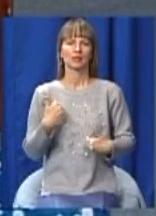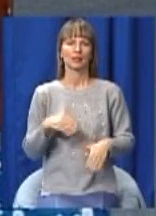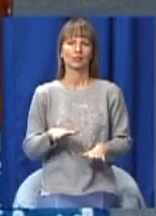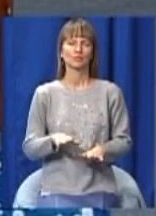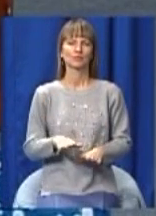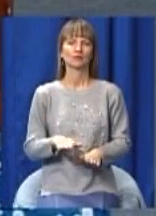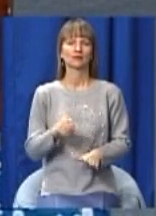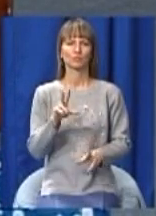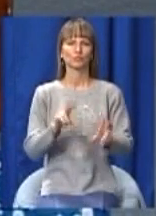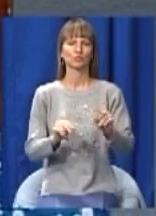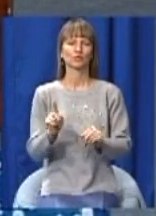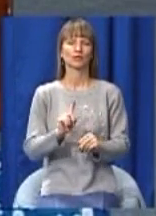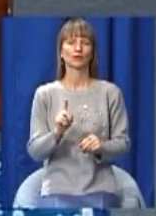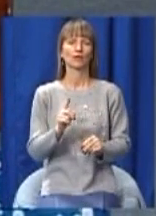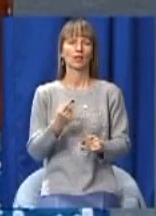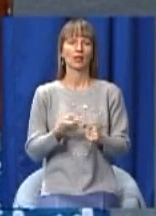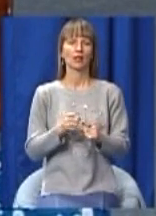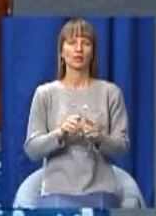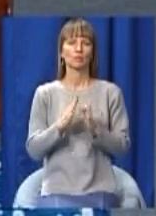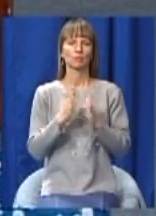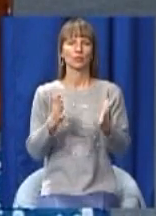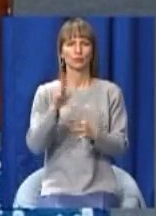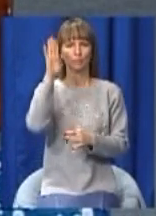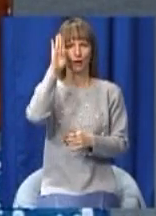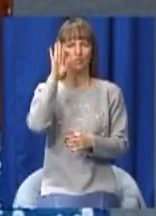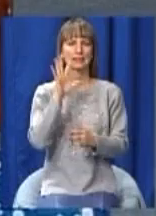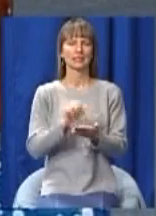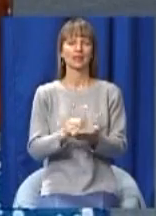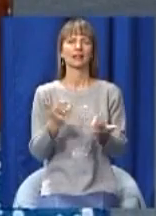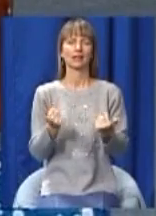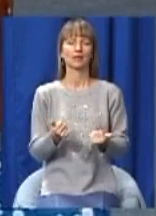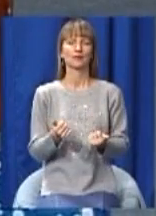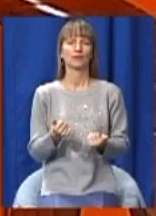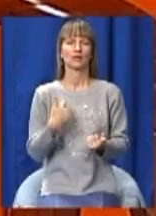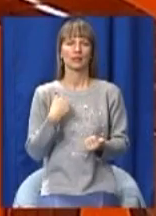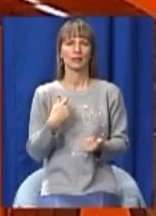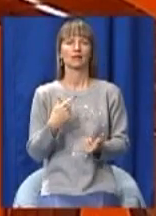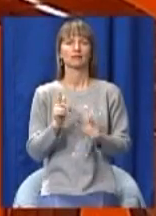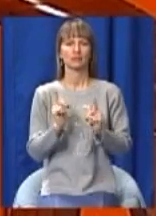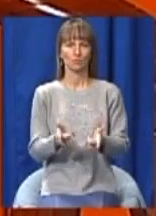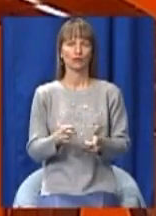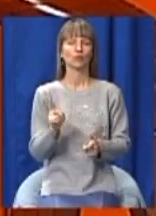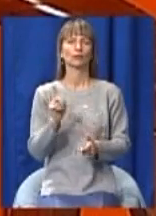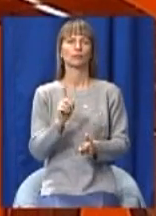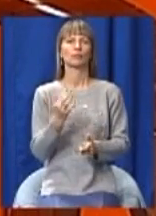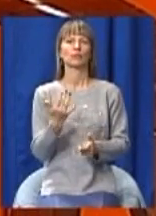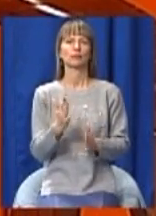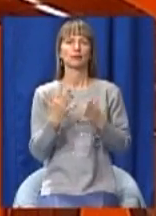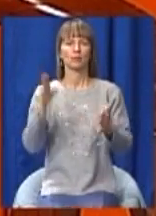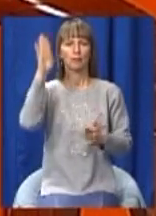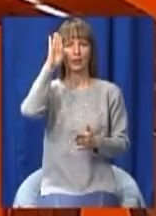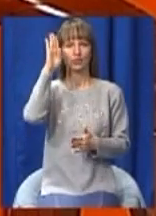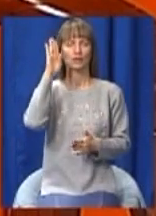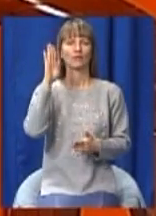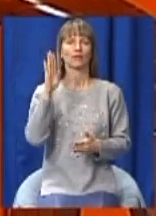учит его жалит ложащийся больших лапша че за так так с твои исходного сколько и больше хлопчики